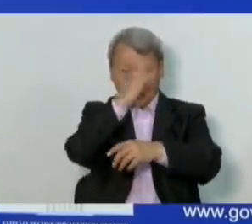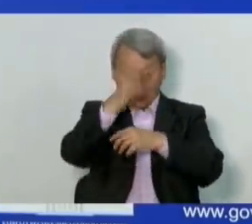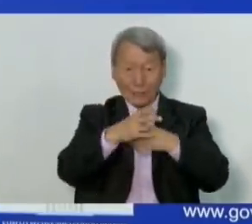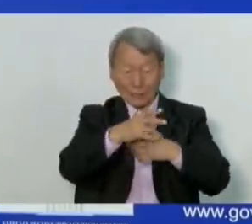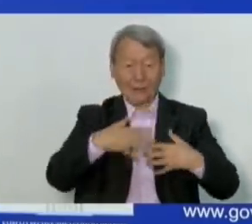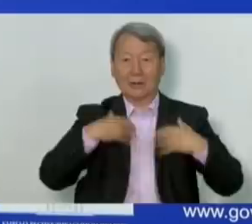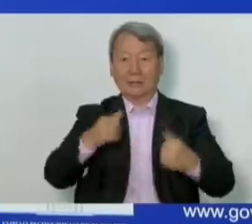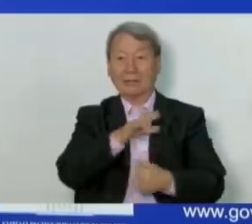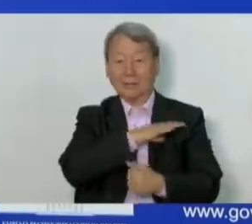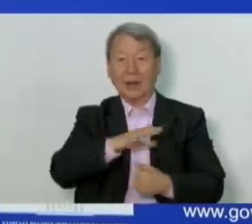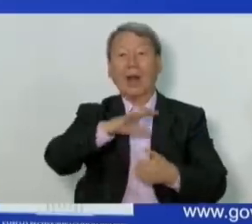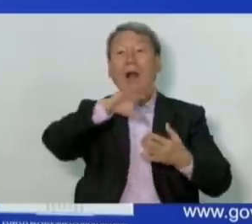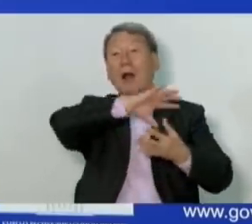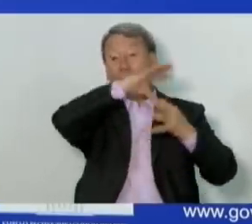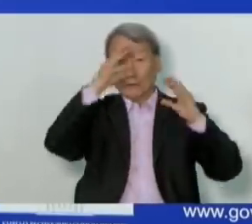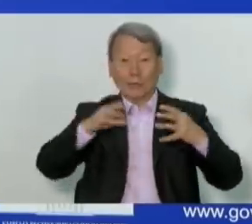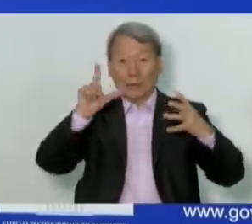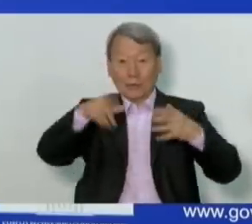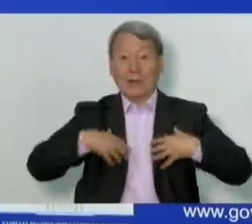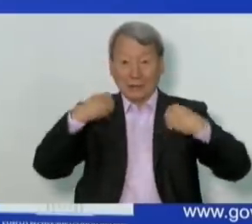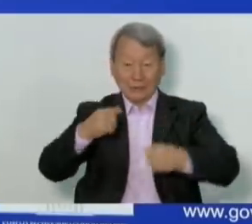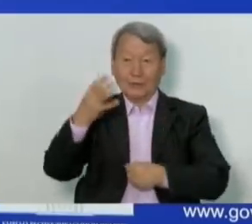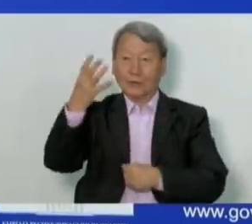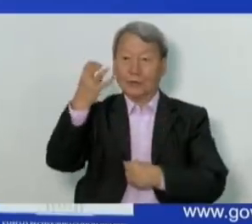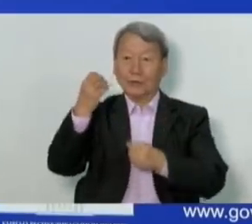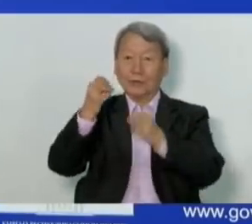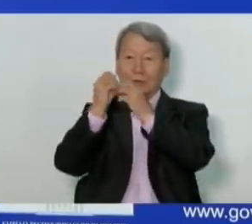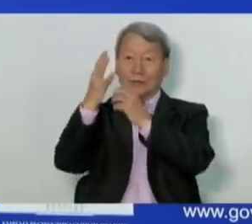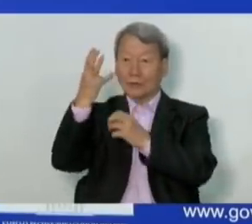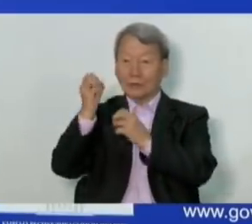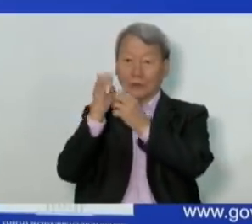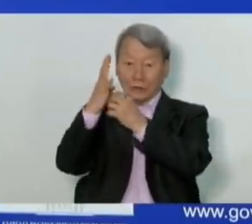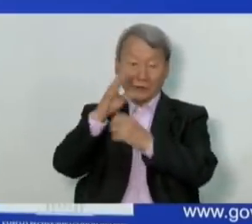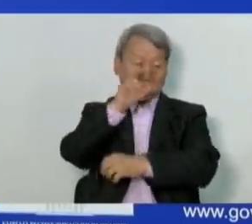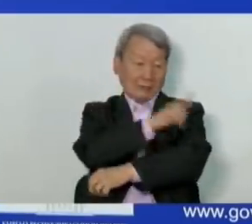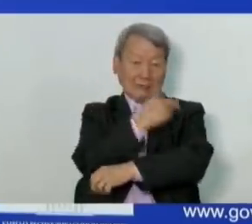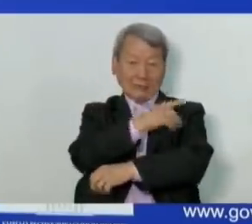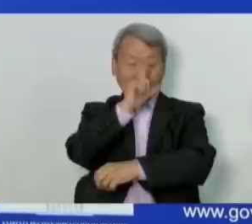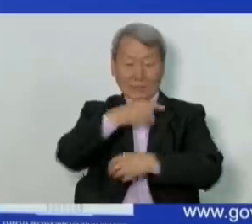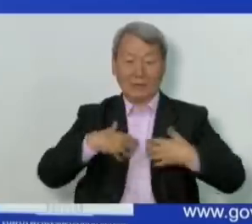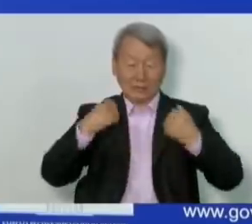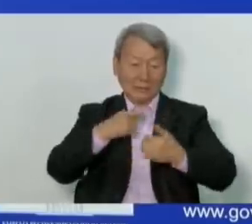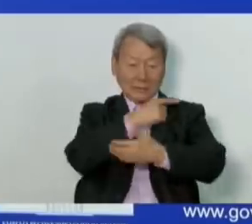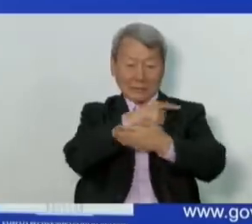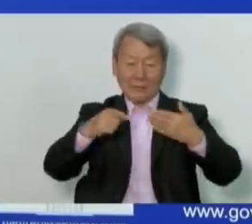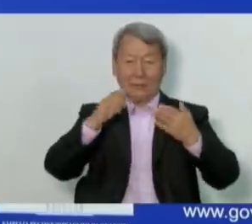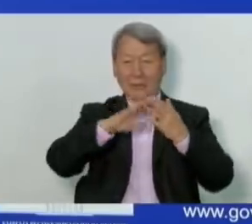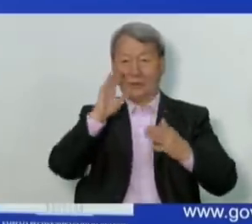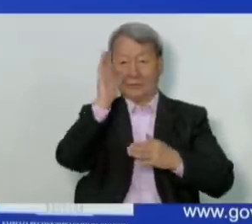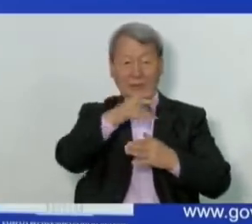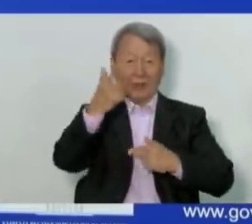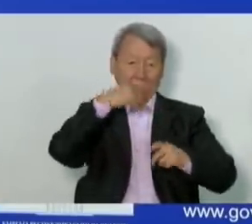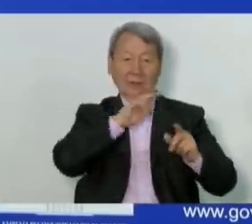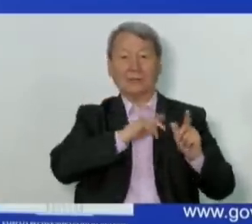айығып шықты. Жалпы республика бойынша 414 медициналық қызматкер Оғырғанадан сақайып